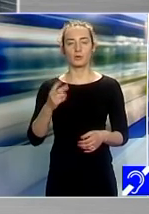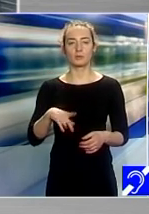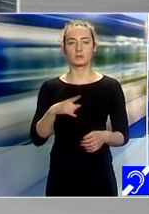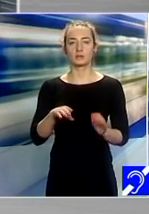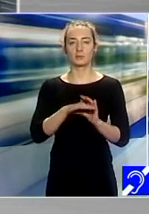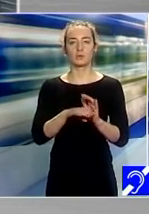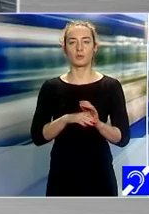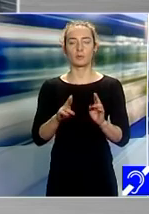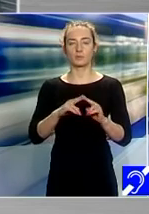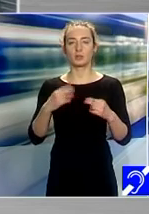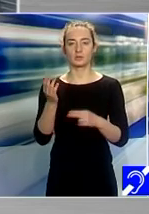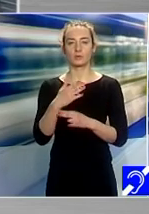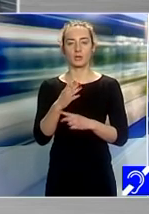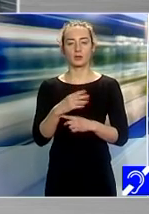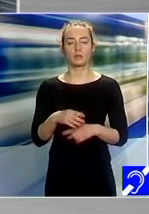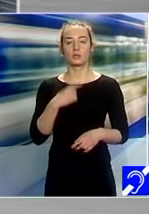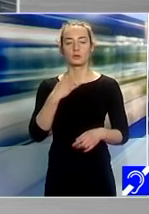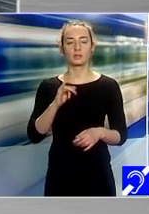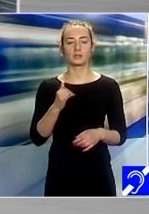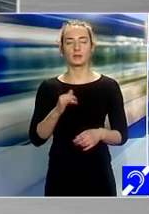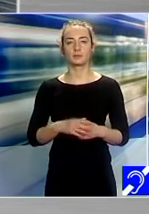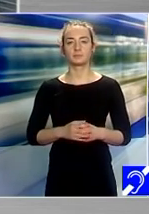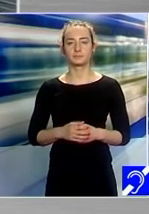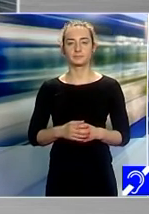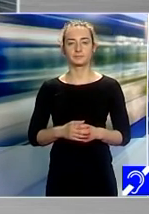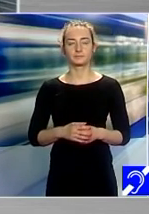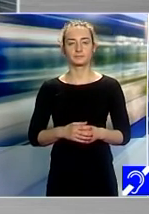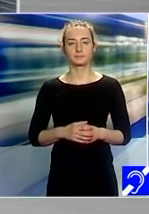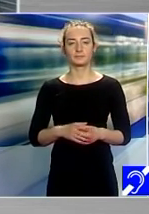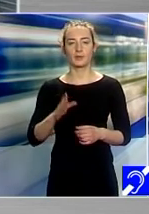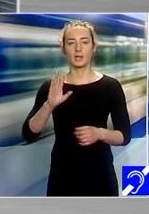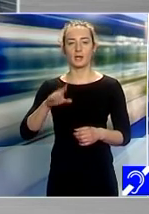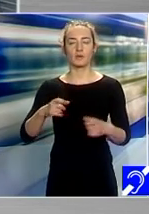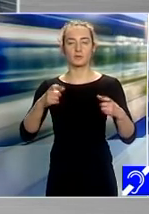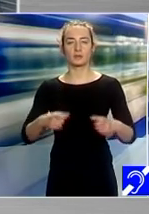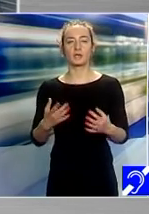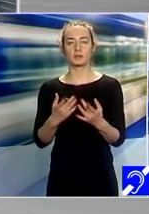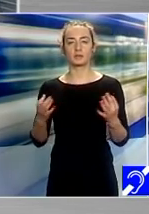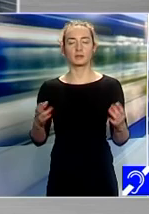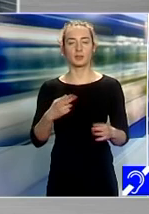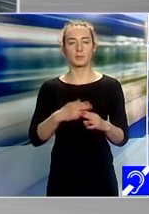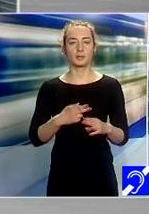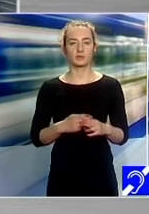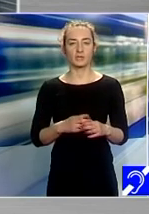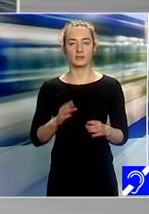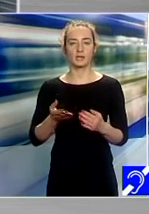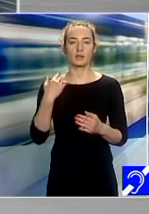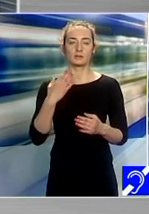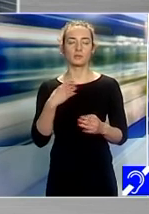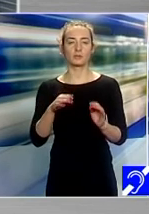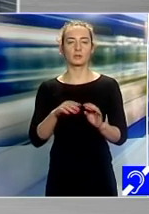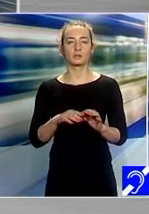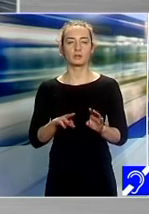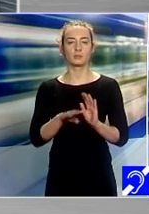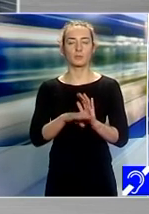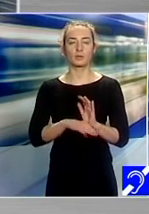național? Probabil că le-au prins pe amândouă în final. Da. Aveți o situație cu câte paciente ați avut în cadrul programului